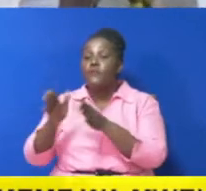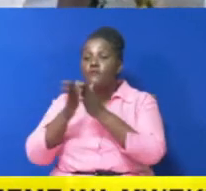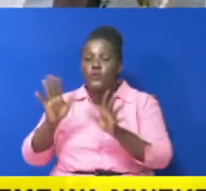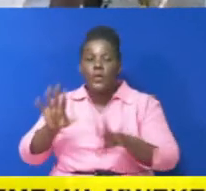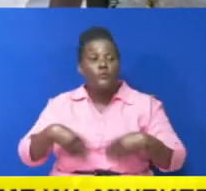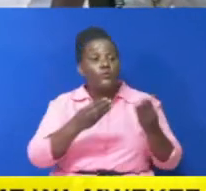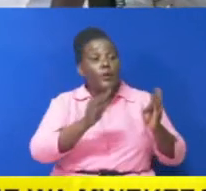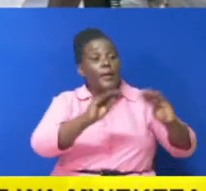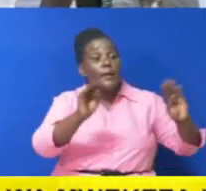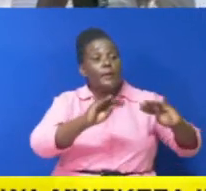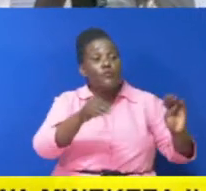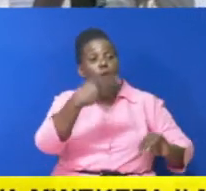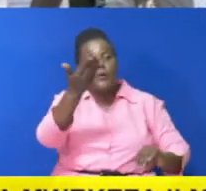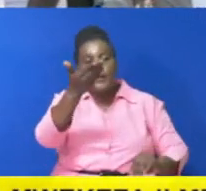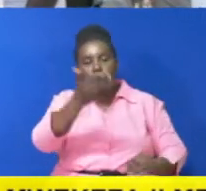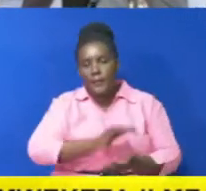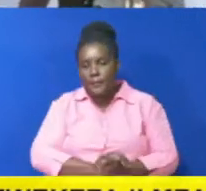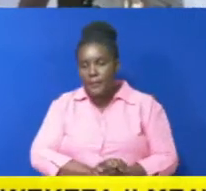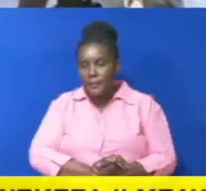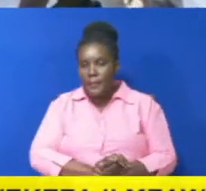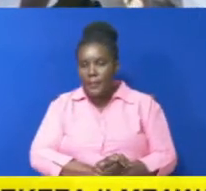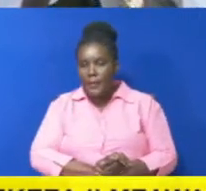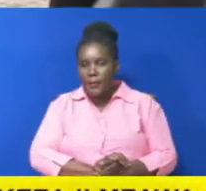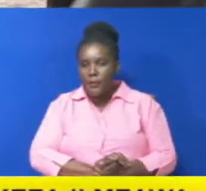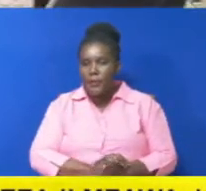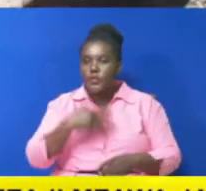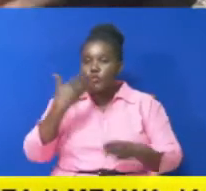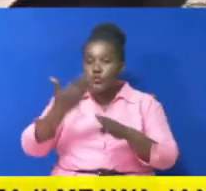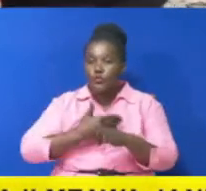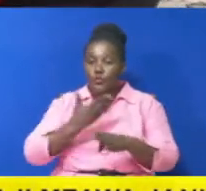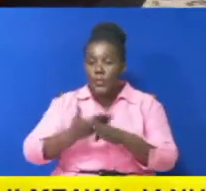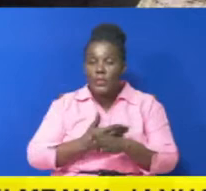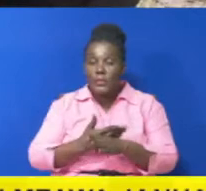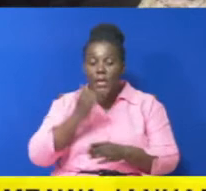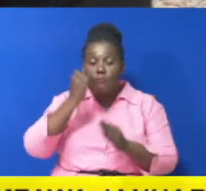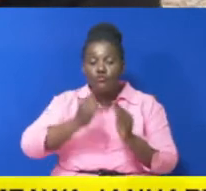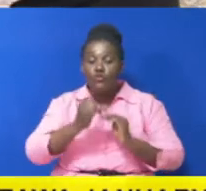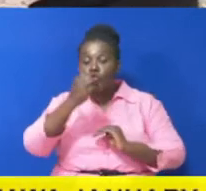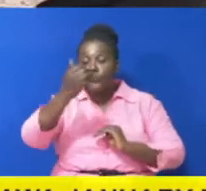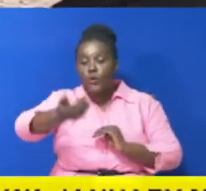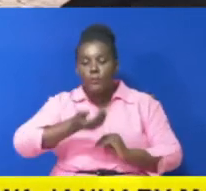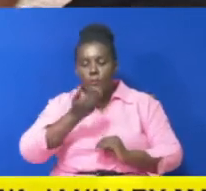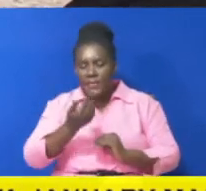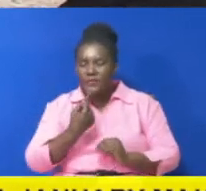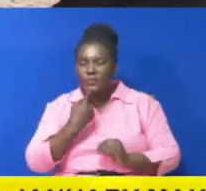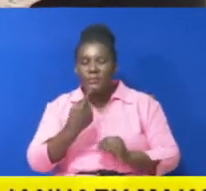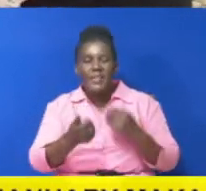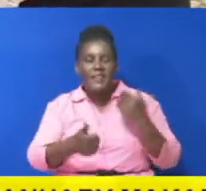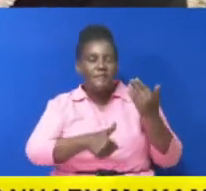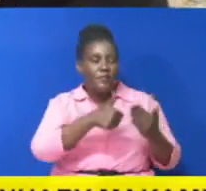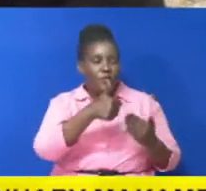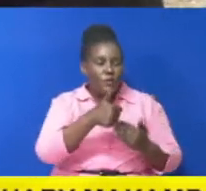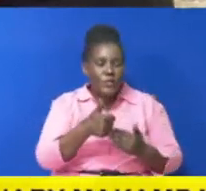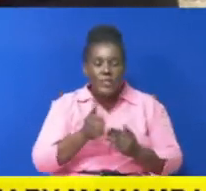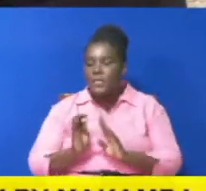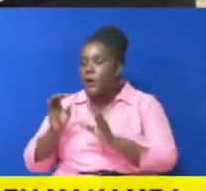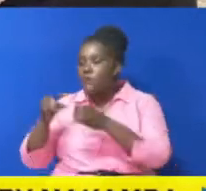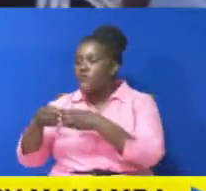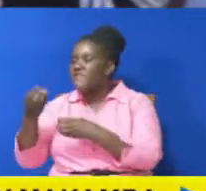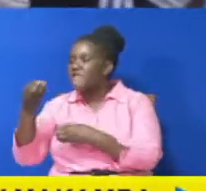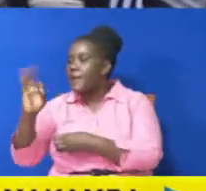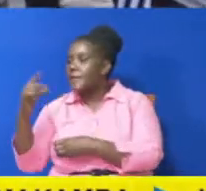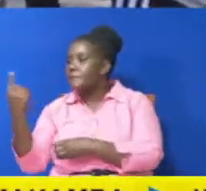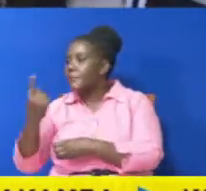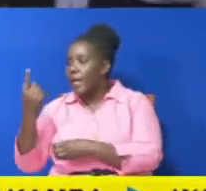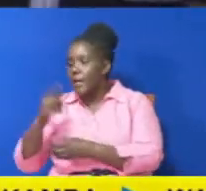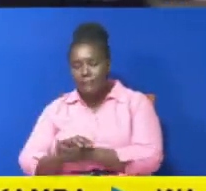kuwaelimisha wengine pia kwamba hili zoezi la mwisho wa mwezi sio zoezi la viongozi na makundi fulani, ni